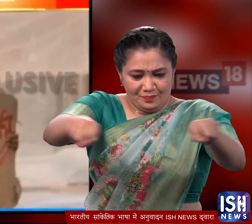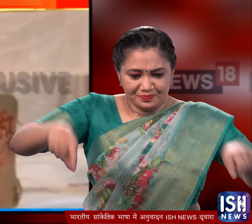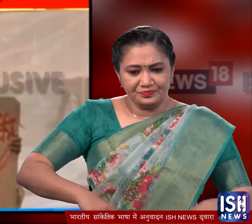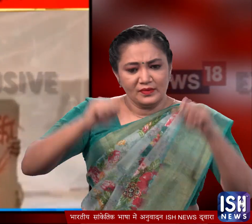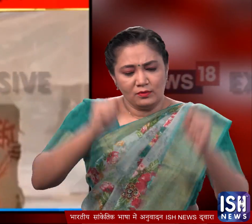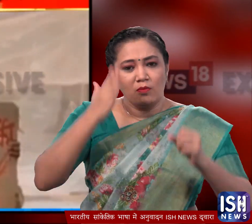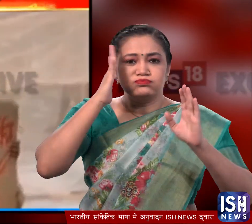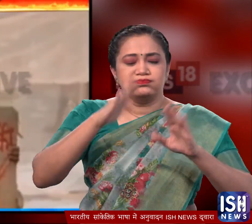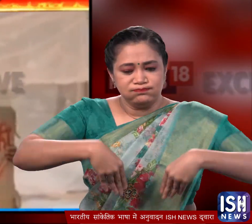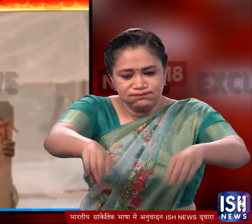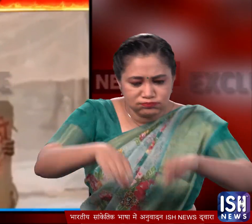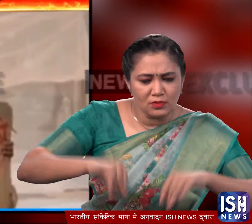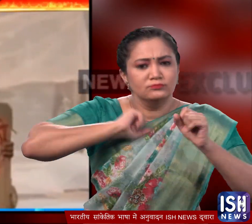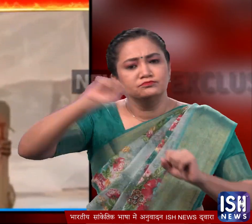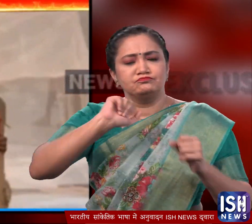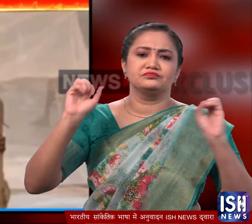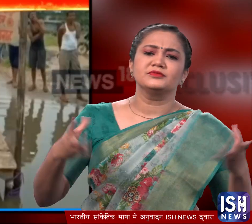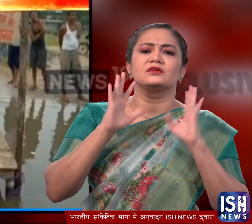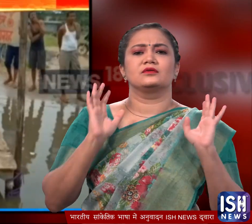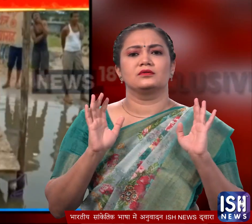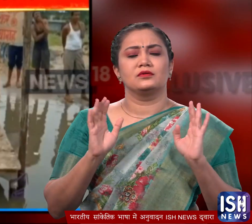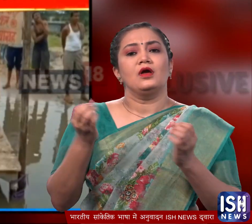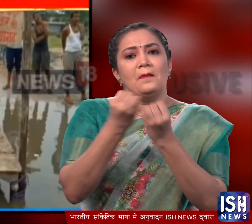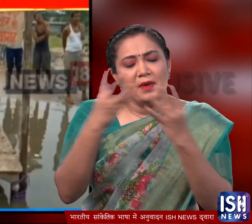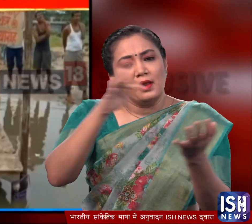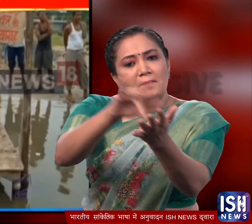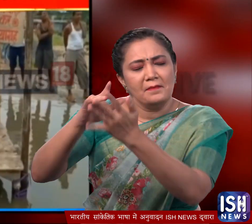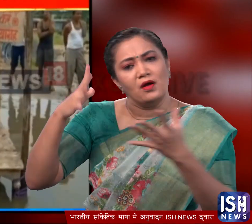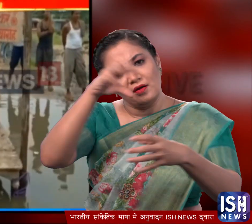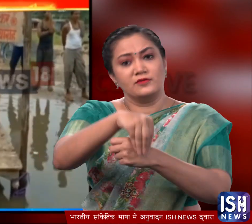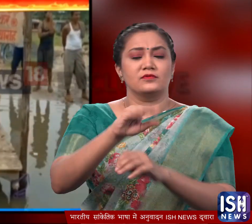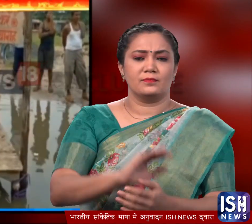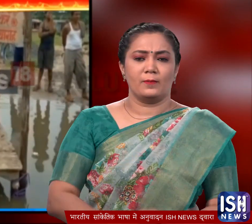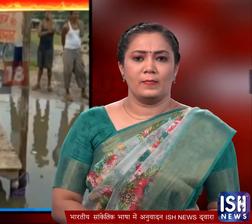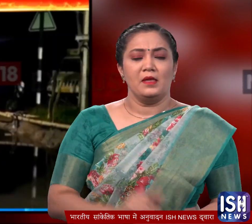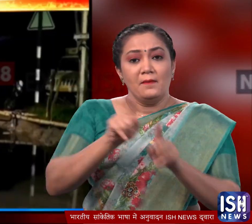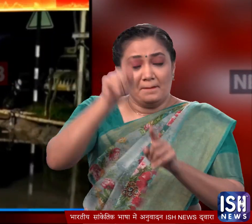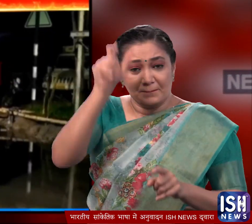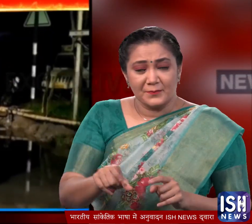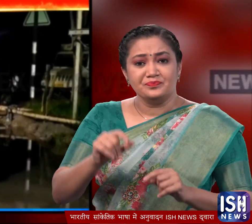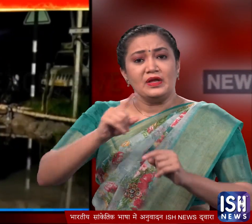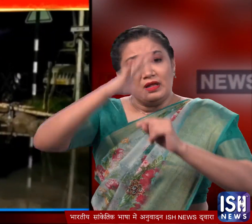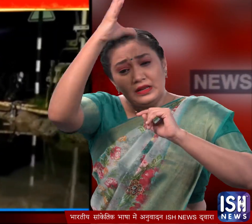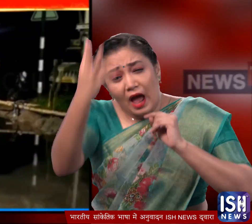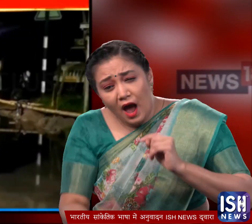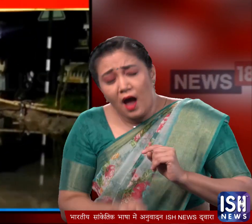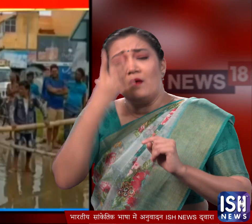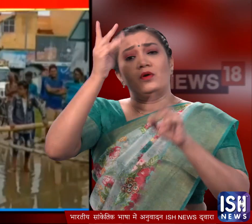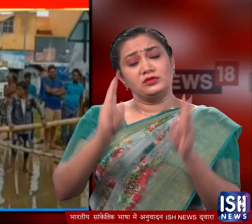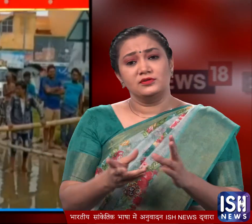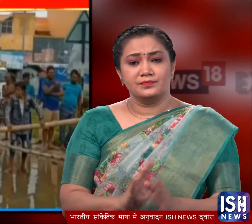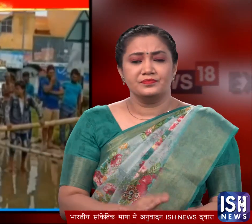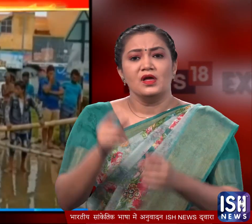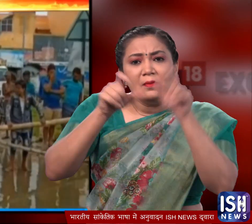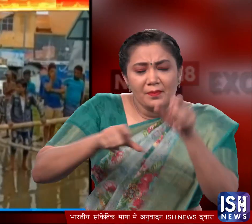बीच चारपाई पर बिस्तर लगाकर अनशन शुरू कर दिया। इलाके के कई लोग इस अनोखे प्रदर्शन में शामिल हुए और एक आदमी ने तो पूरी रात वहीं गुजारी।